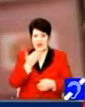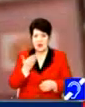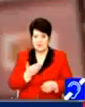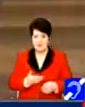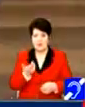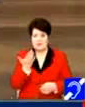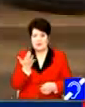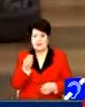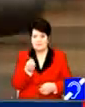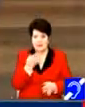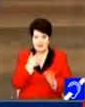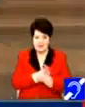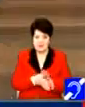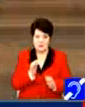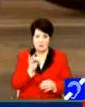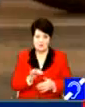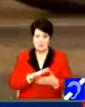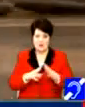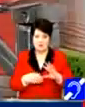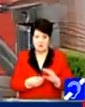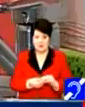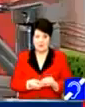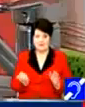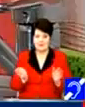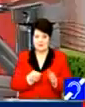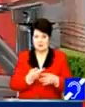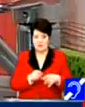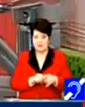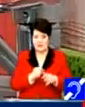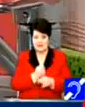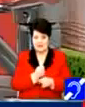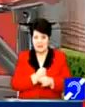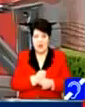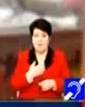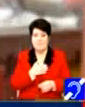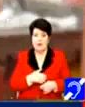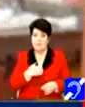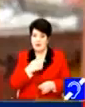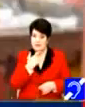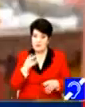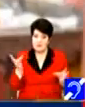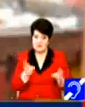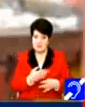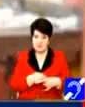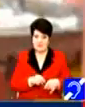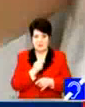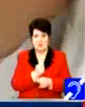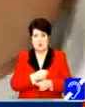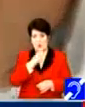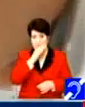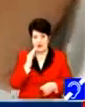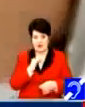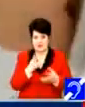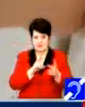ce și câți bani au fost cheltuiți, dar și rezultatele licitațiilor desfășurate. Primarul spune că e necesar acest lucru pentru că părinții